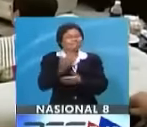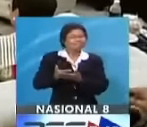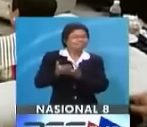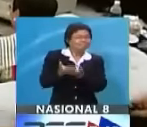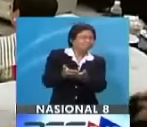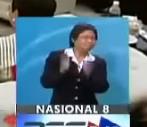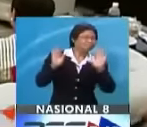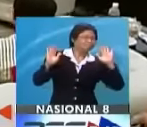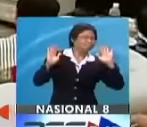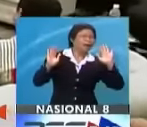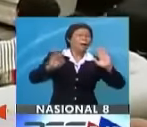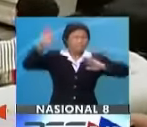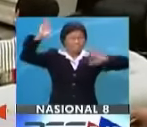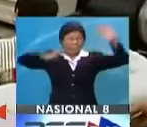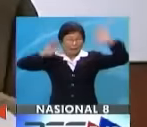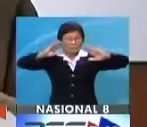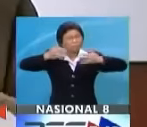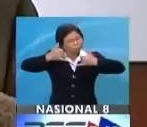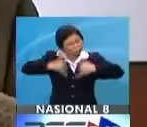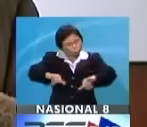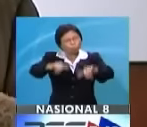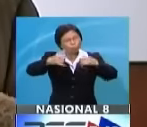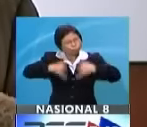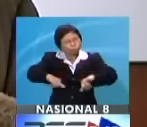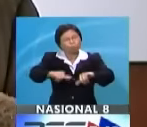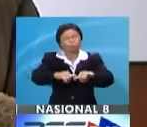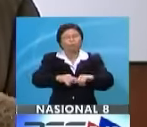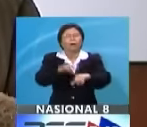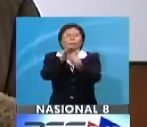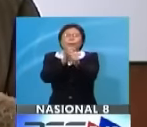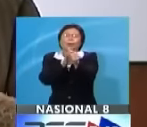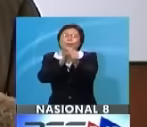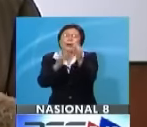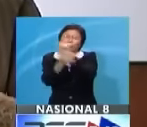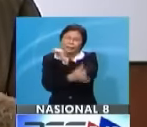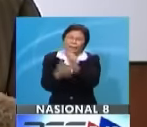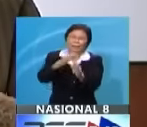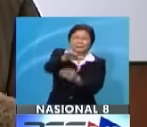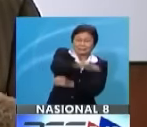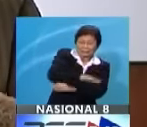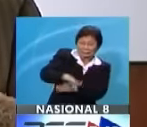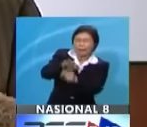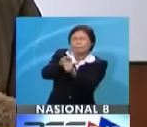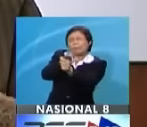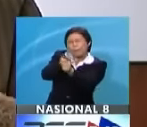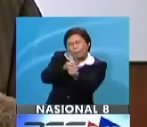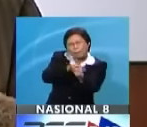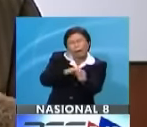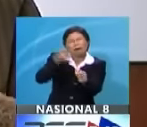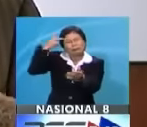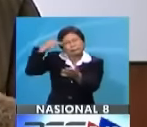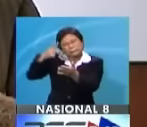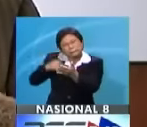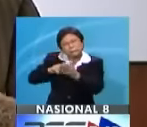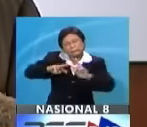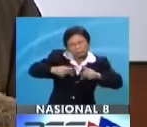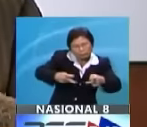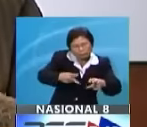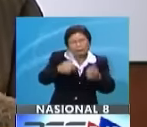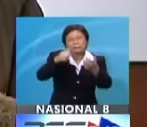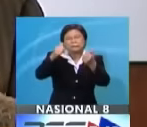itu. Namun Malaysia akan meneruskan usaha untuk memujuk negara-negara serantau yang turut terkesan dengan krisis